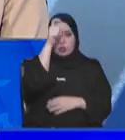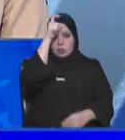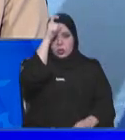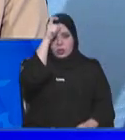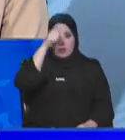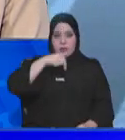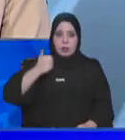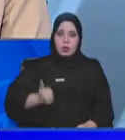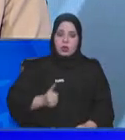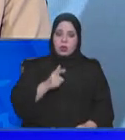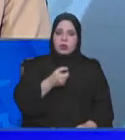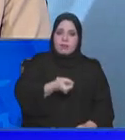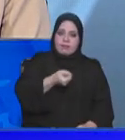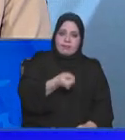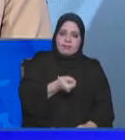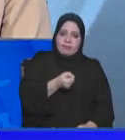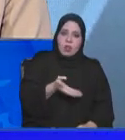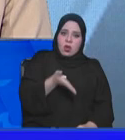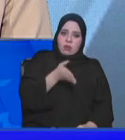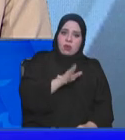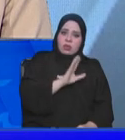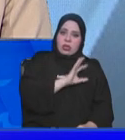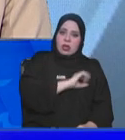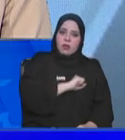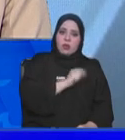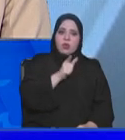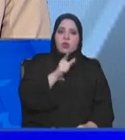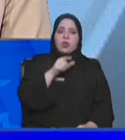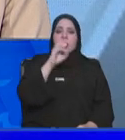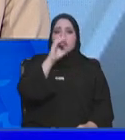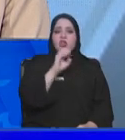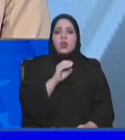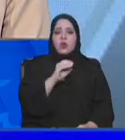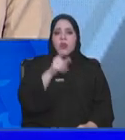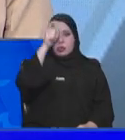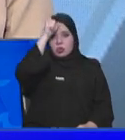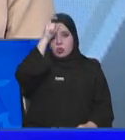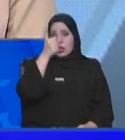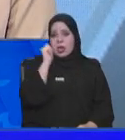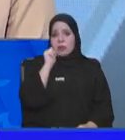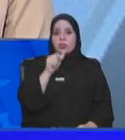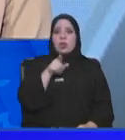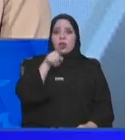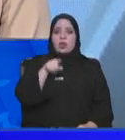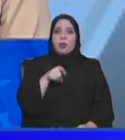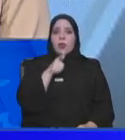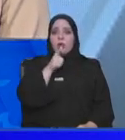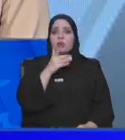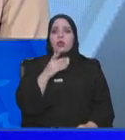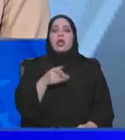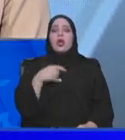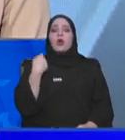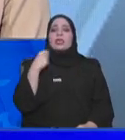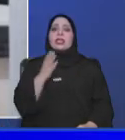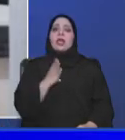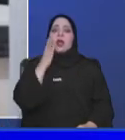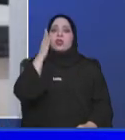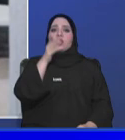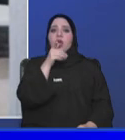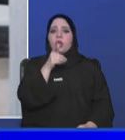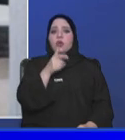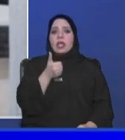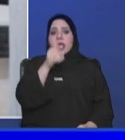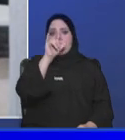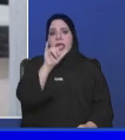لتقديم وجب العزاء في ضحايا الزلزال الذي وقع في جنوب تركيا يوم امس وقد اعرب سعاده و